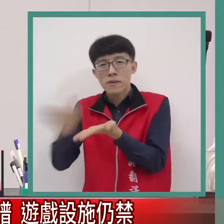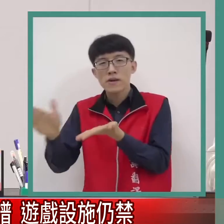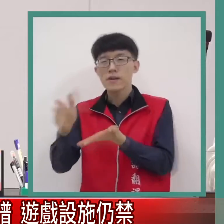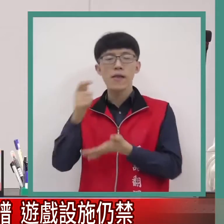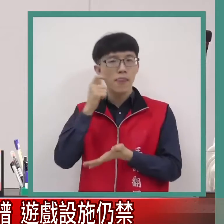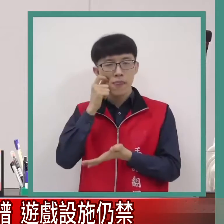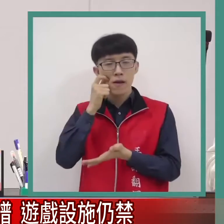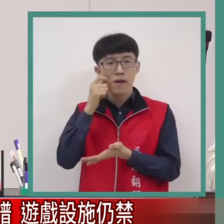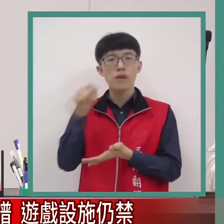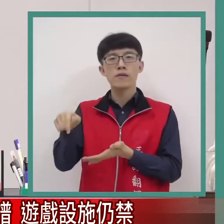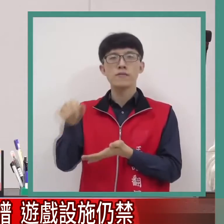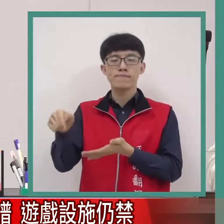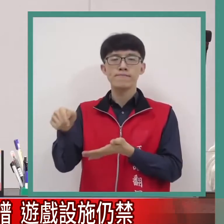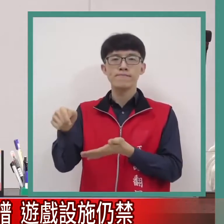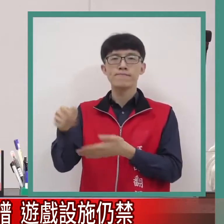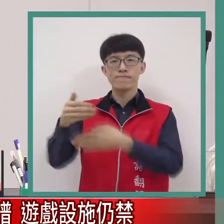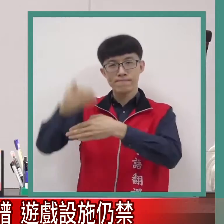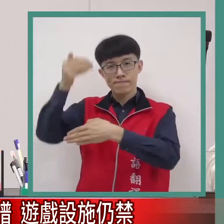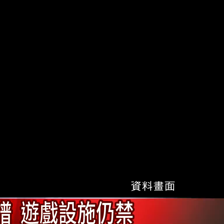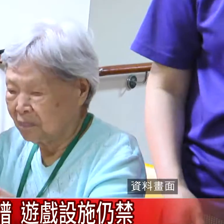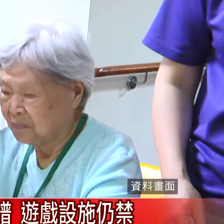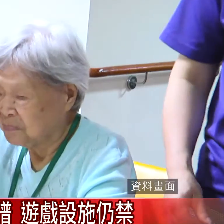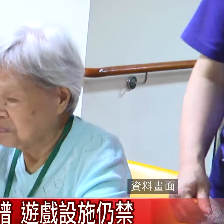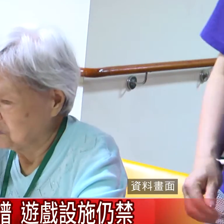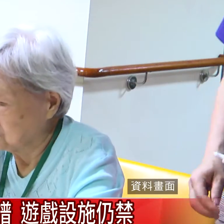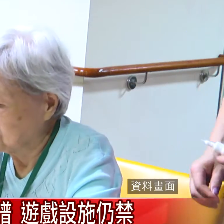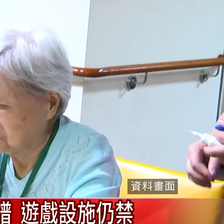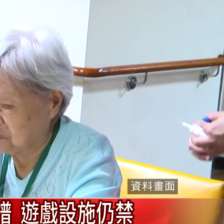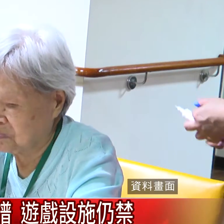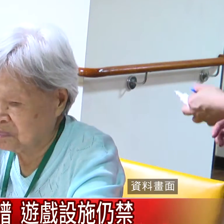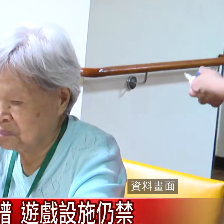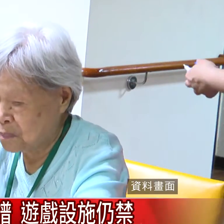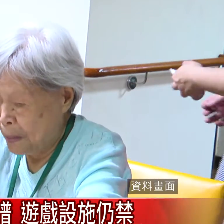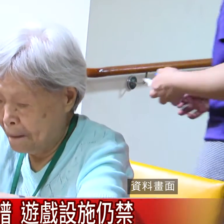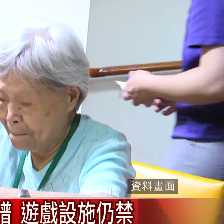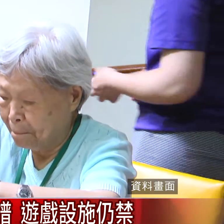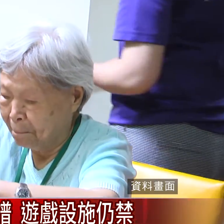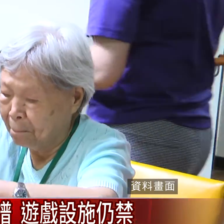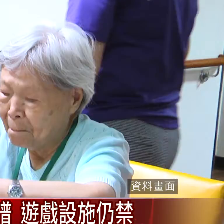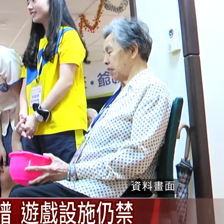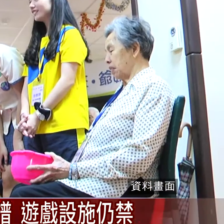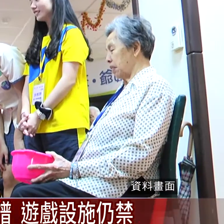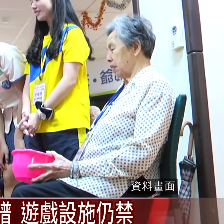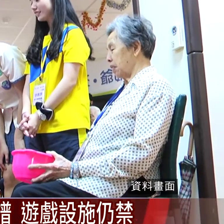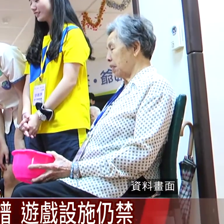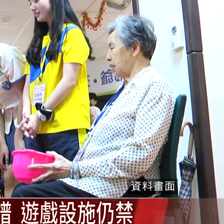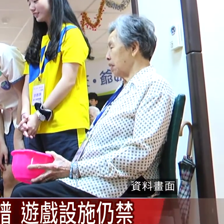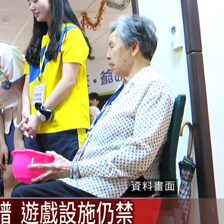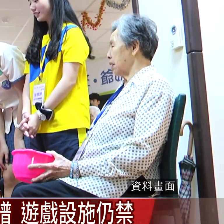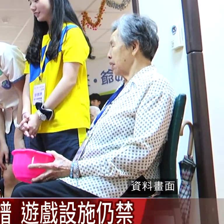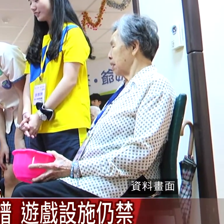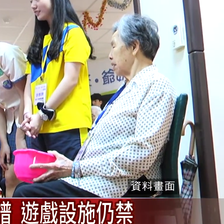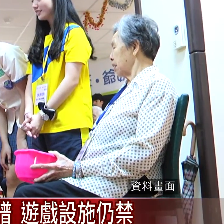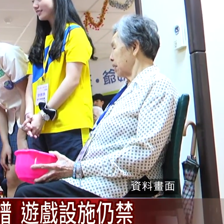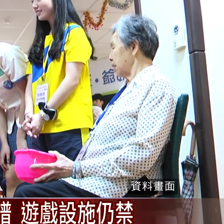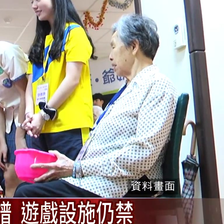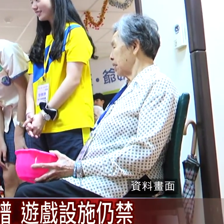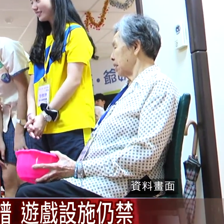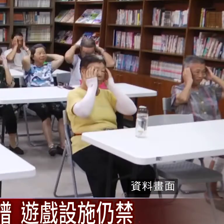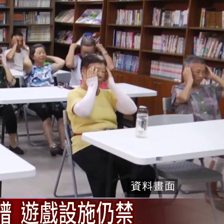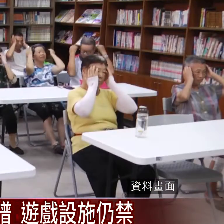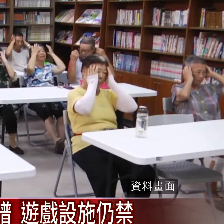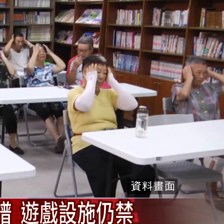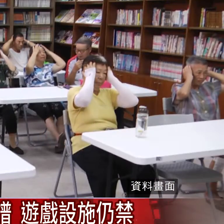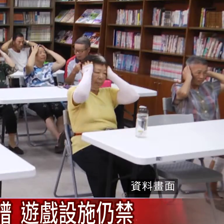概是以这个方式来做开放。 配合中央指示，桃园市的长照、老福、生长、儿少机构以及护理之